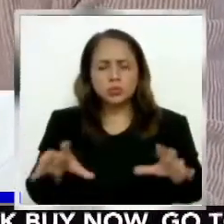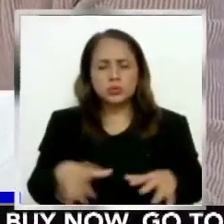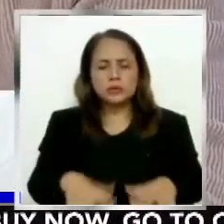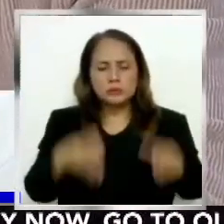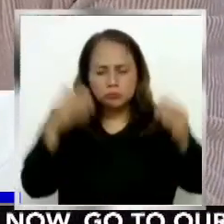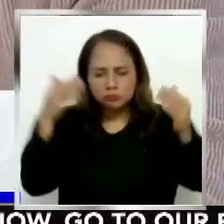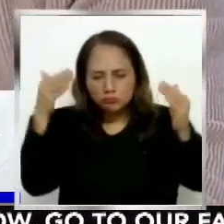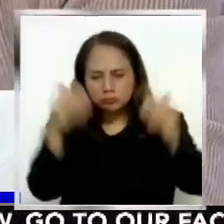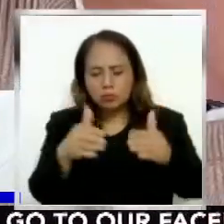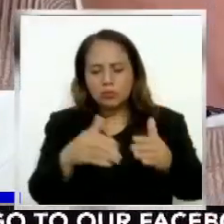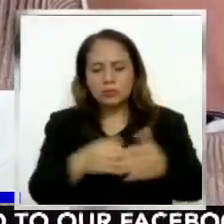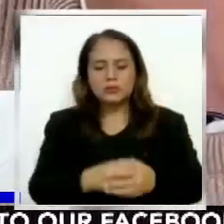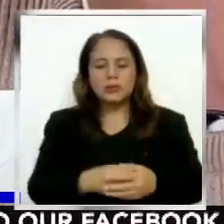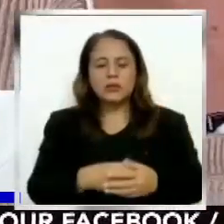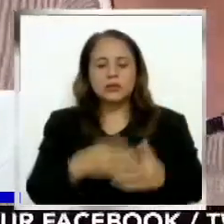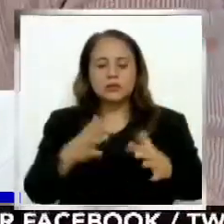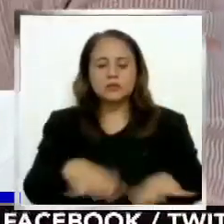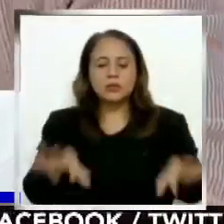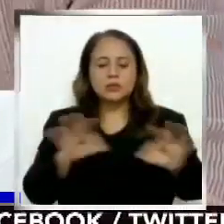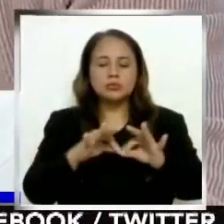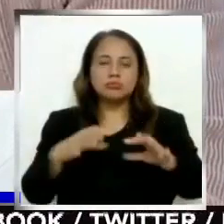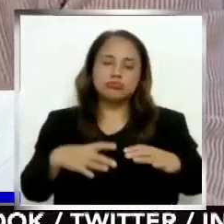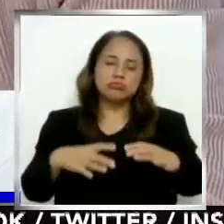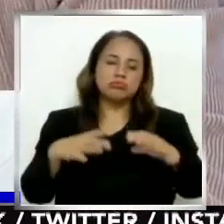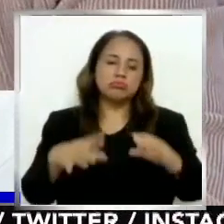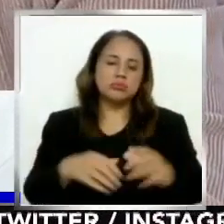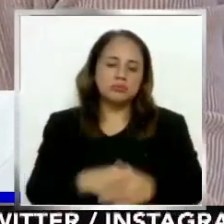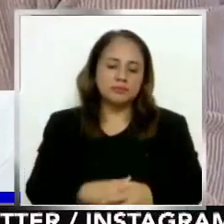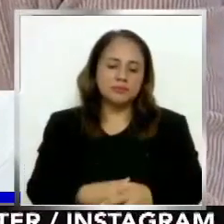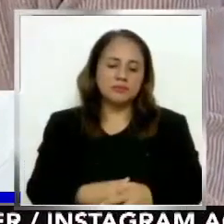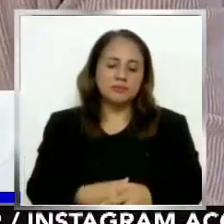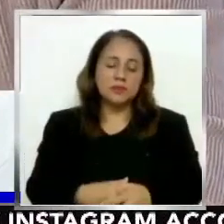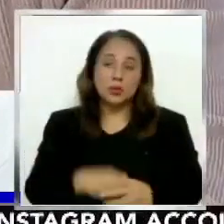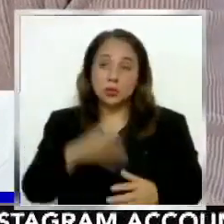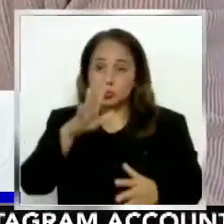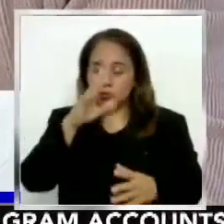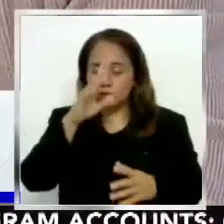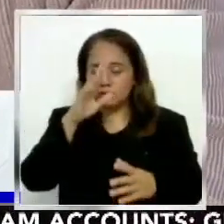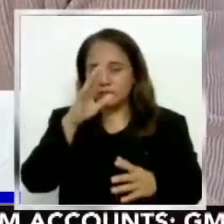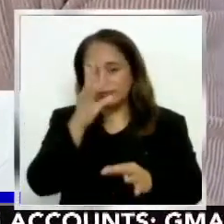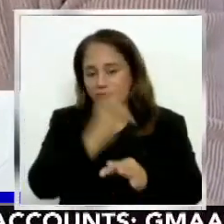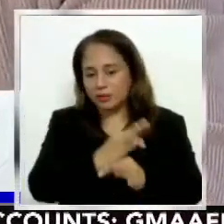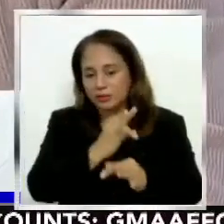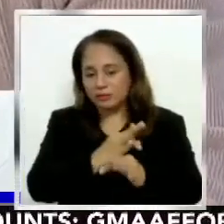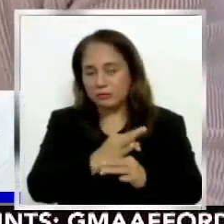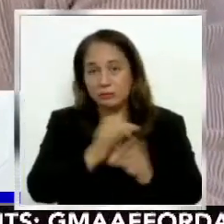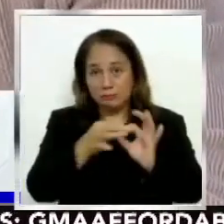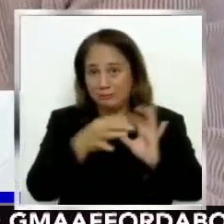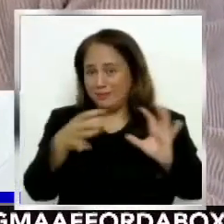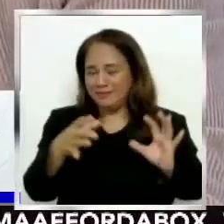most importantly, commitment. Solid ang iyong pananampalataya na huwag kang bibitaw kahit anong mangyari.